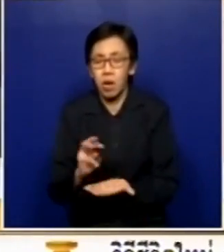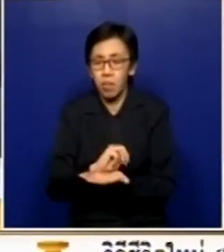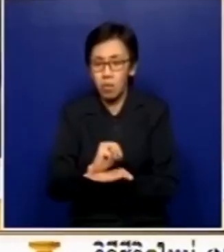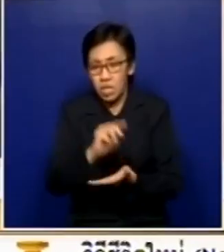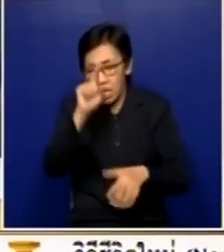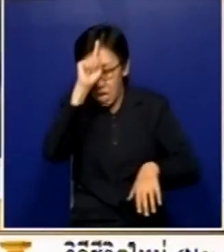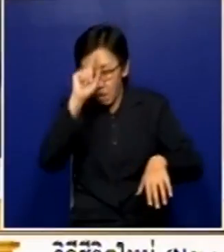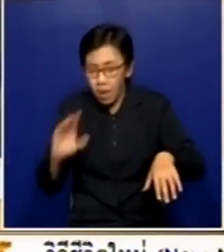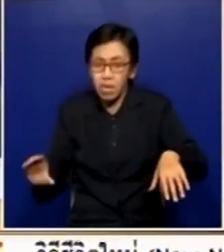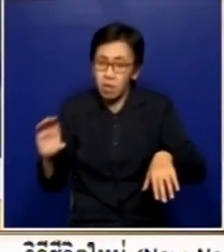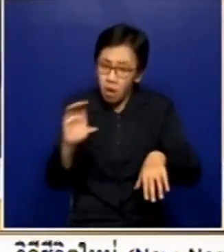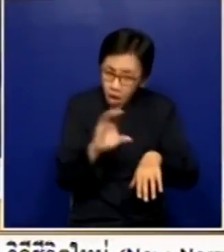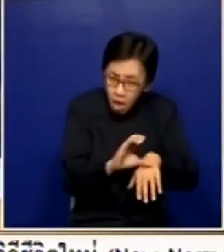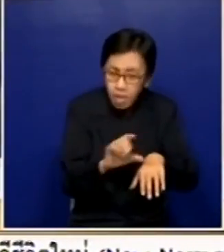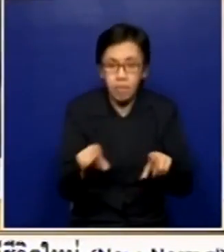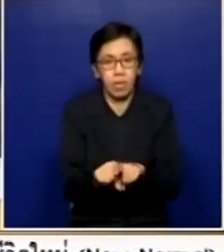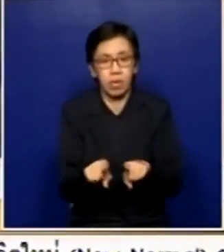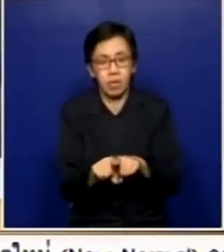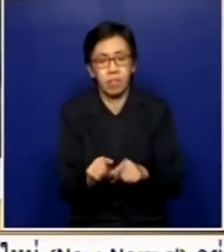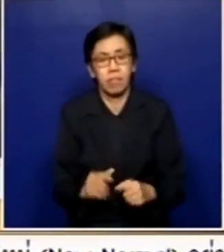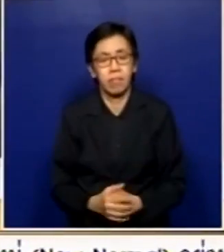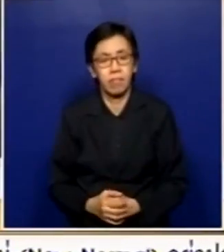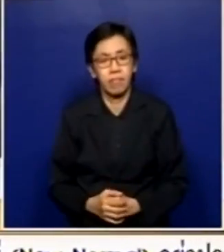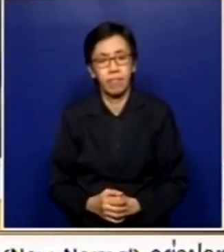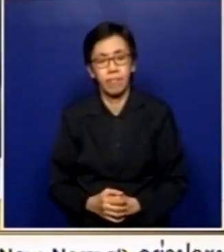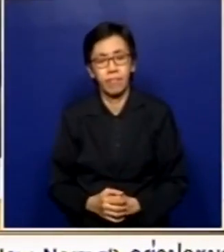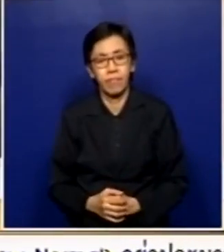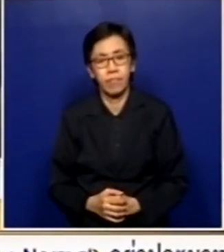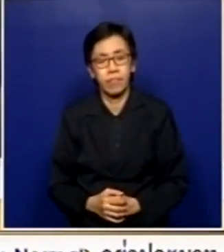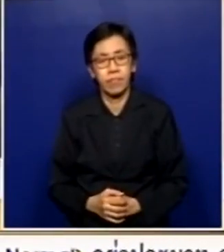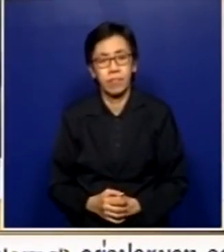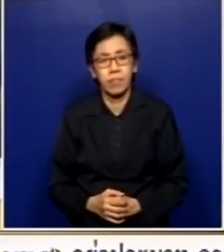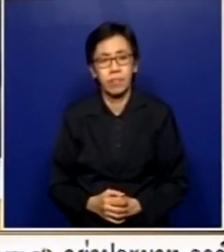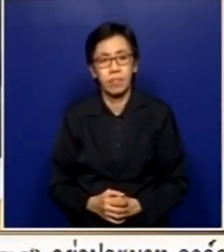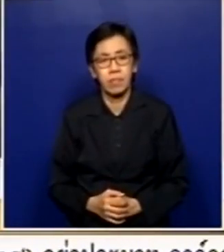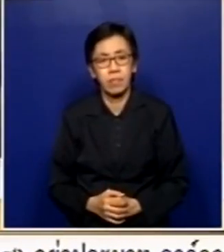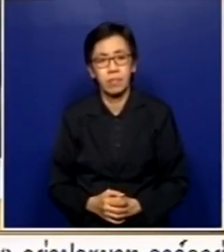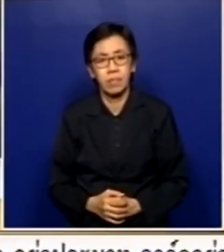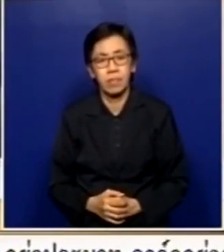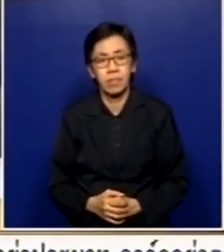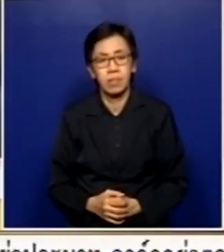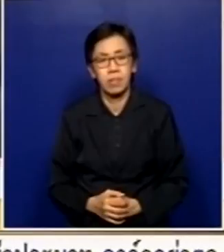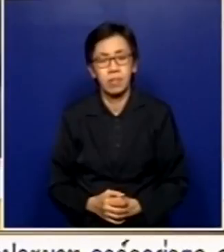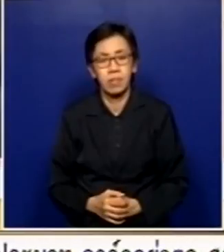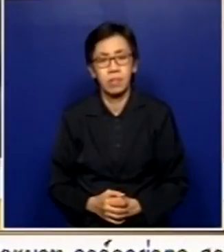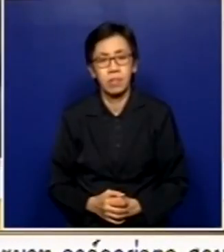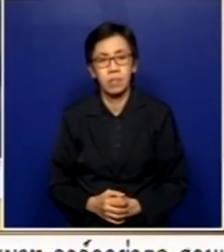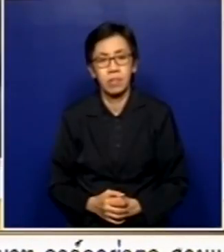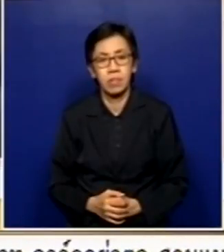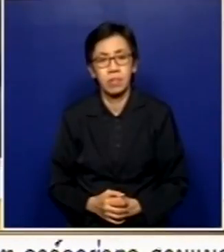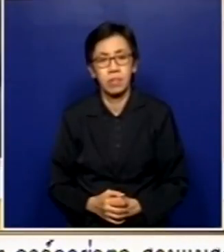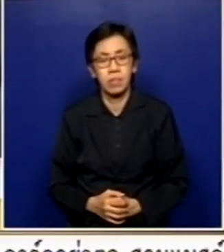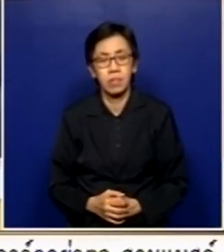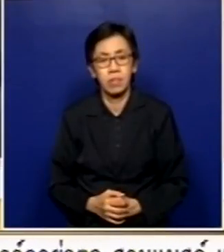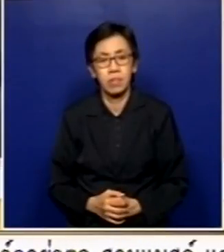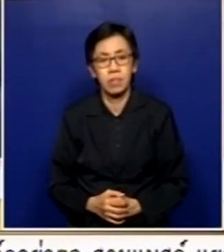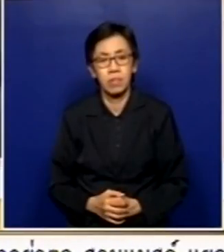ดินตนหรือบางช่างและการ